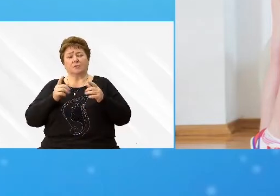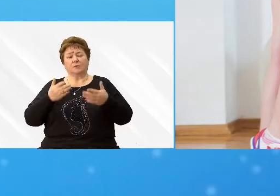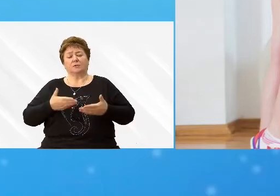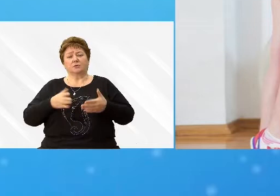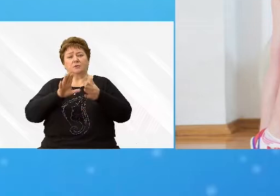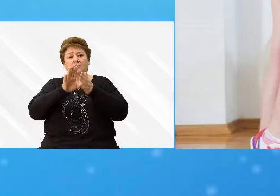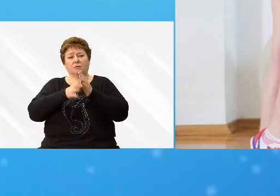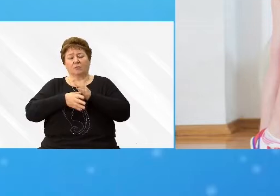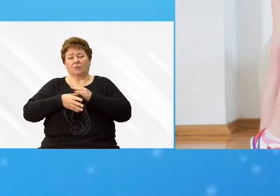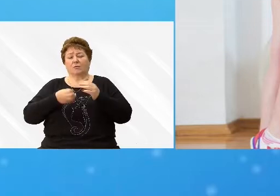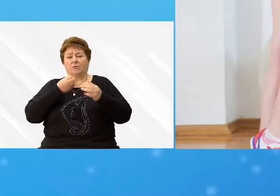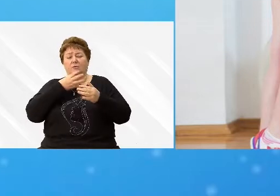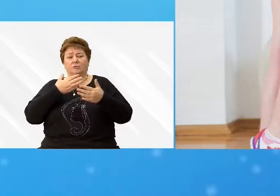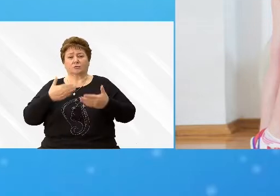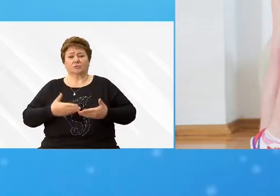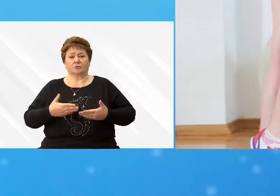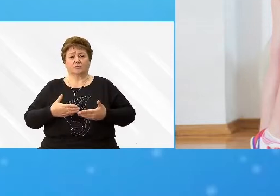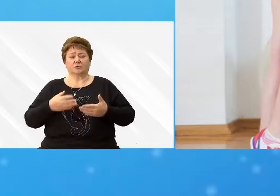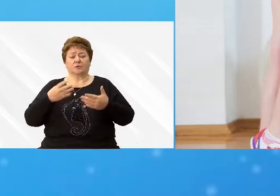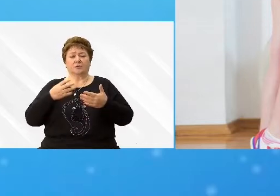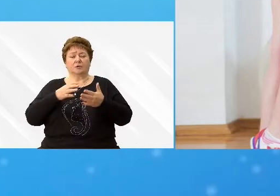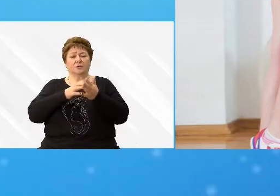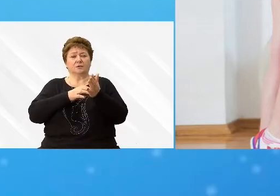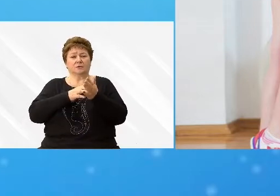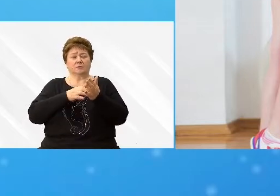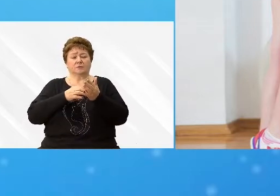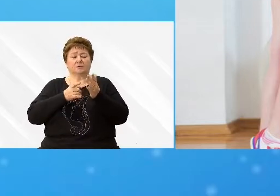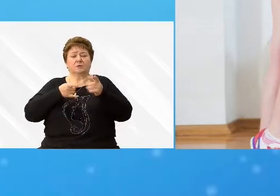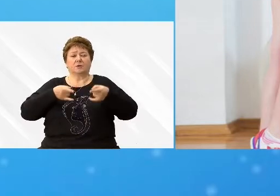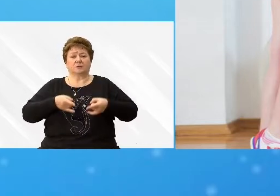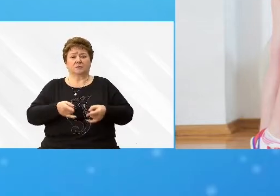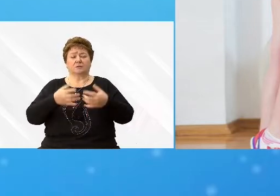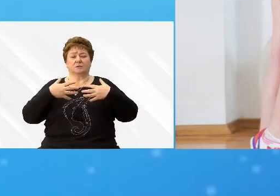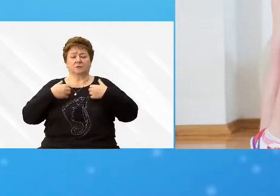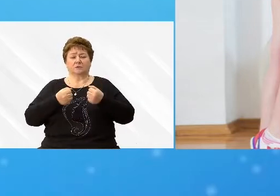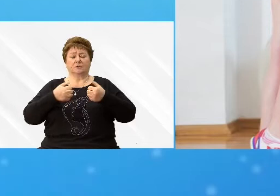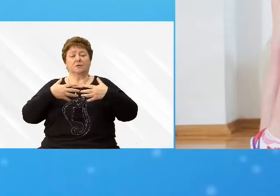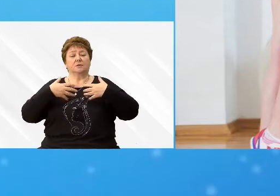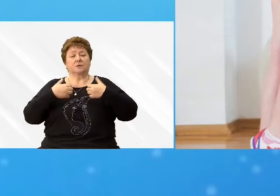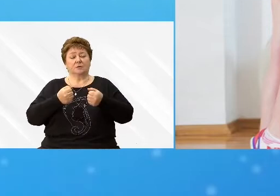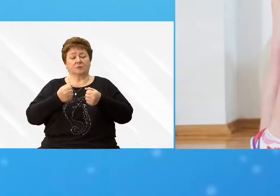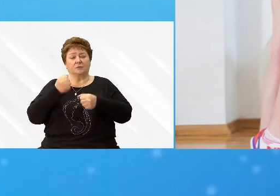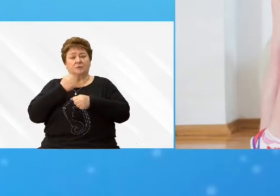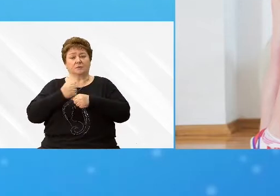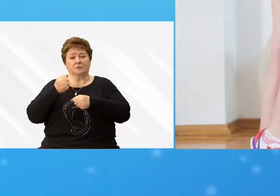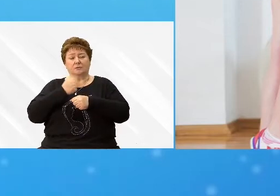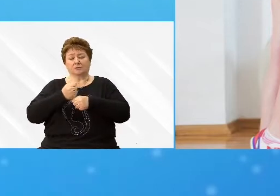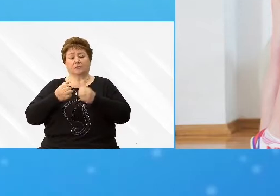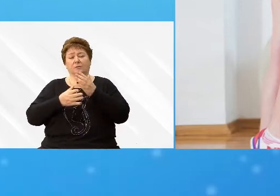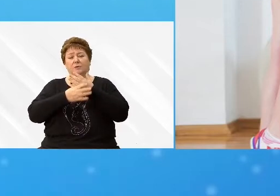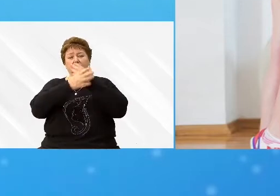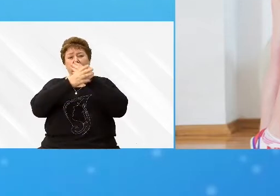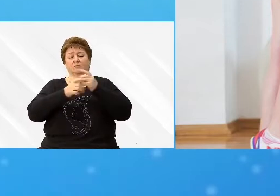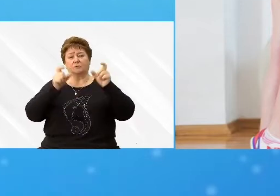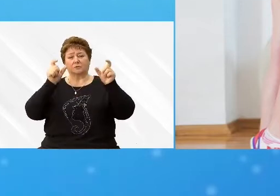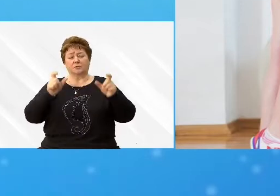долгую полноценную жизнь недостаточно разница здорово здоровья создается и поддерживается